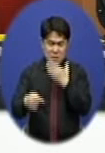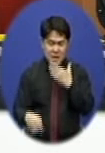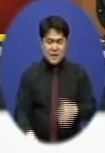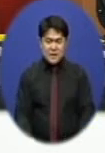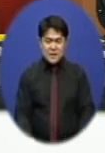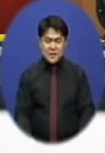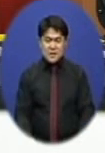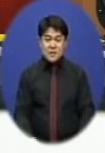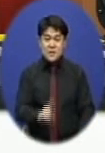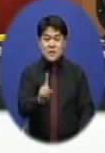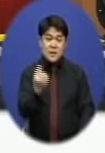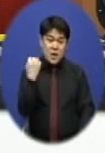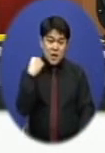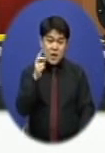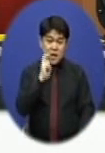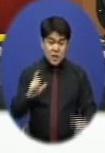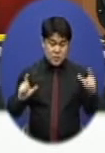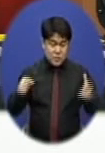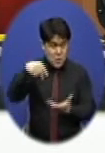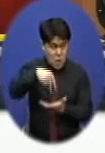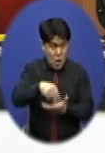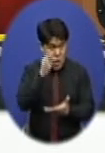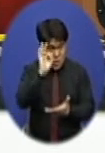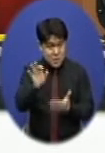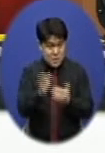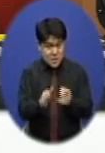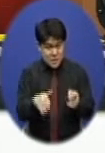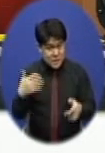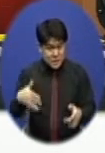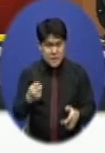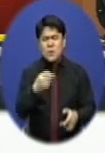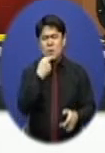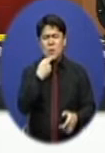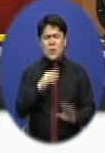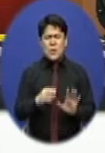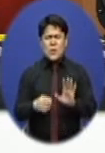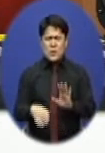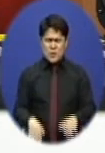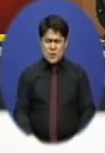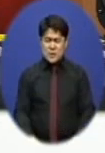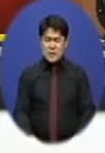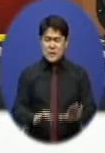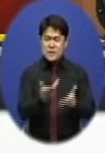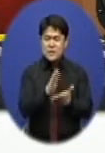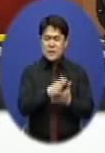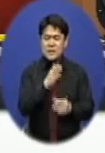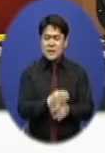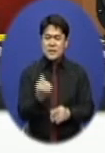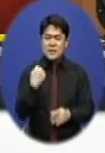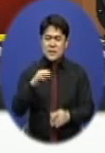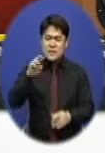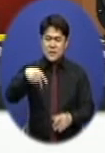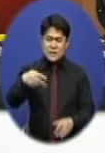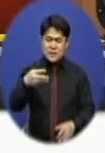있어요. 어저께 어저께 가요 무대 보셨어요? 못 보셨. 아 텔레비전 안 나오신다 그랬지. 네. 어제 뷰티풀 선데이